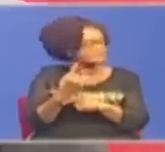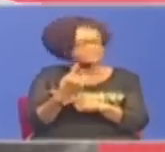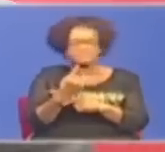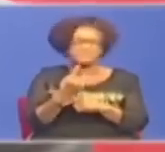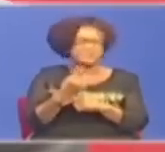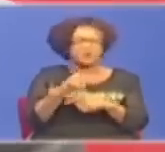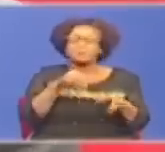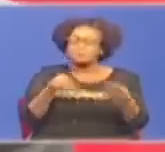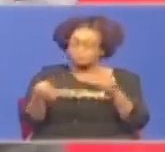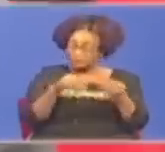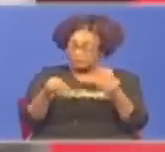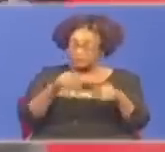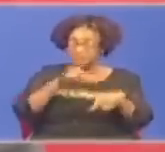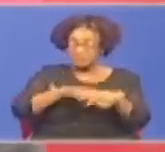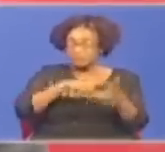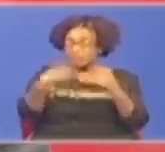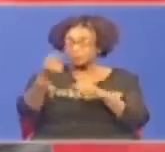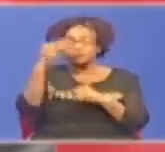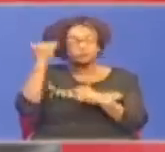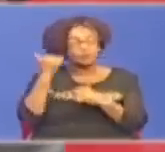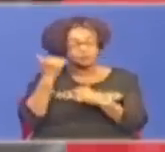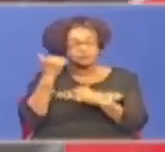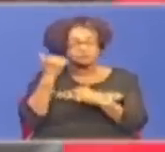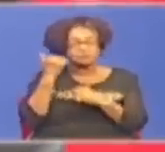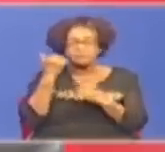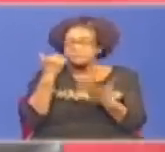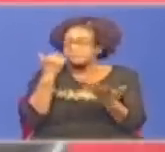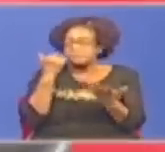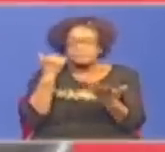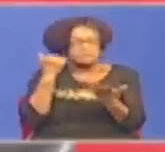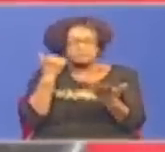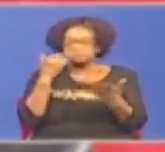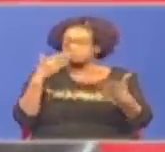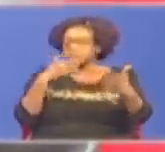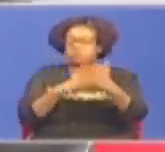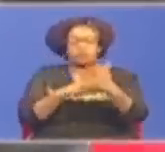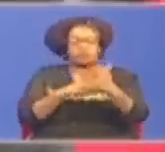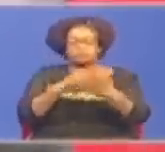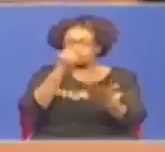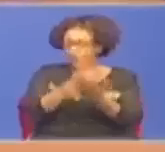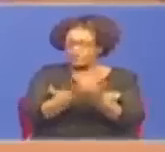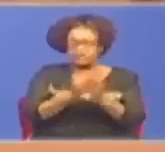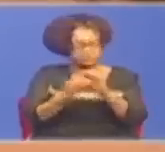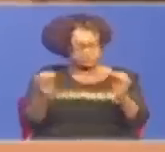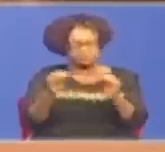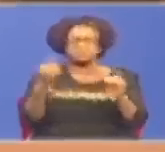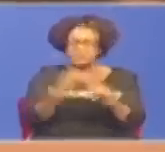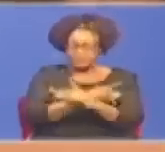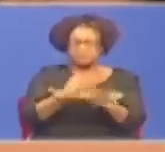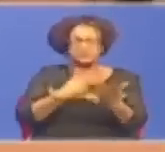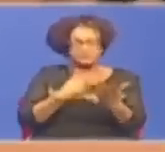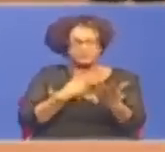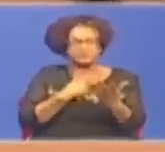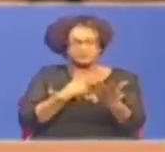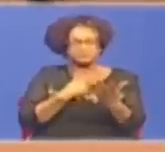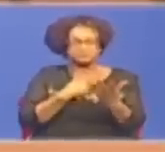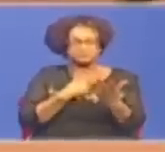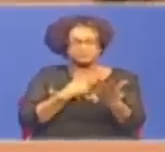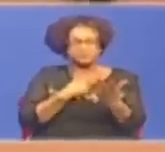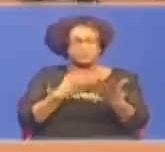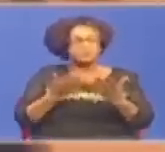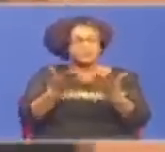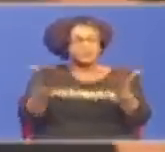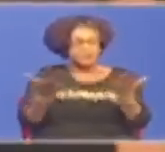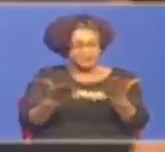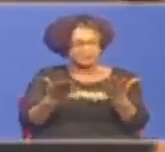kwa mfano alipopelekwa mahakamani hakufungiwa nje ya ofisi. Kwa hivyo kuna tofauti. And here he